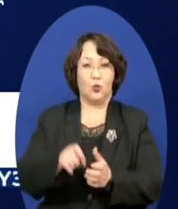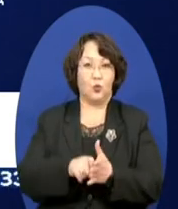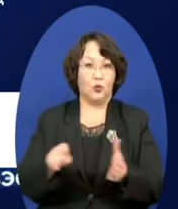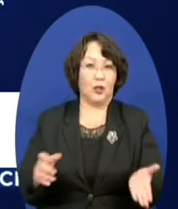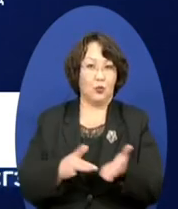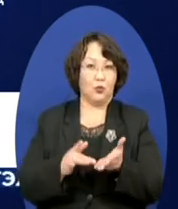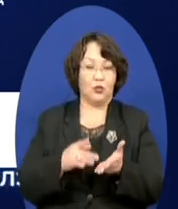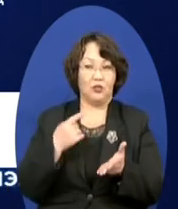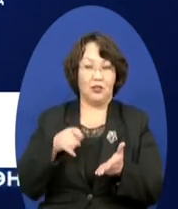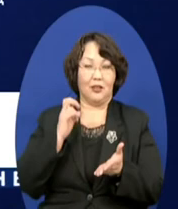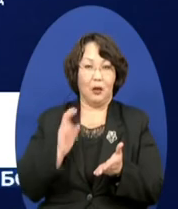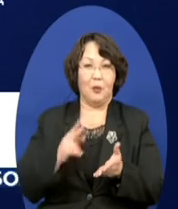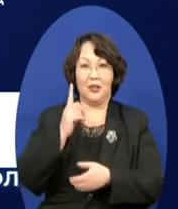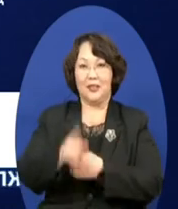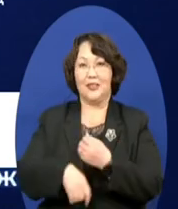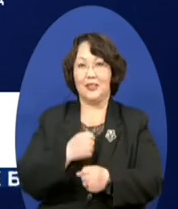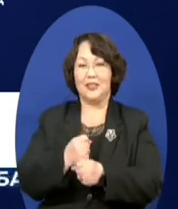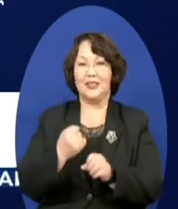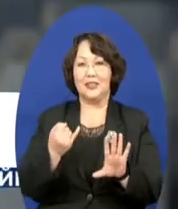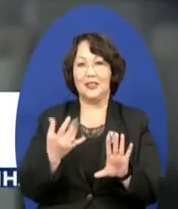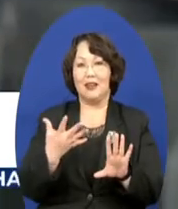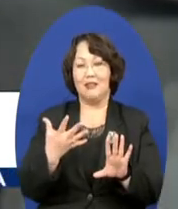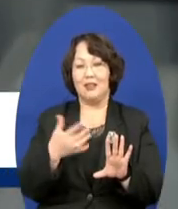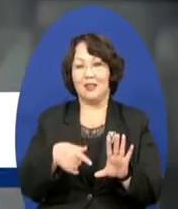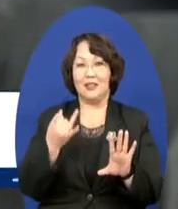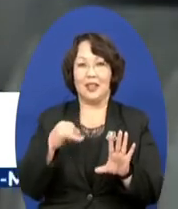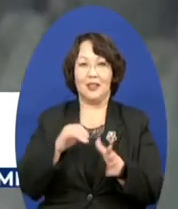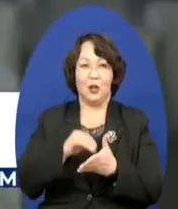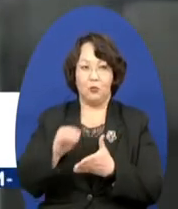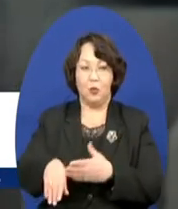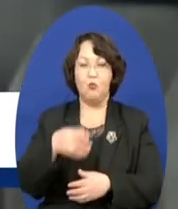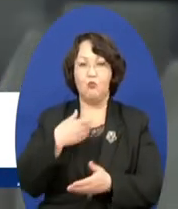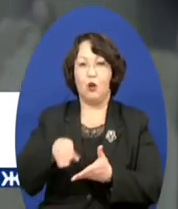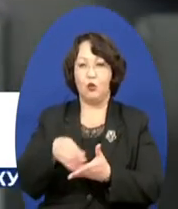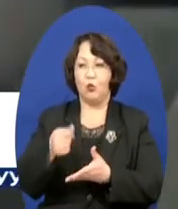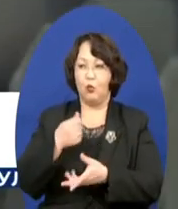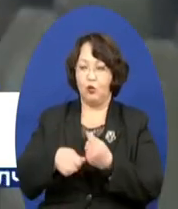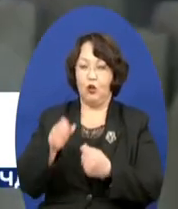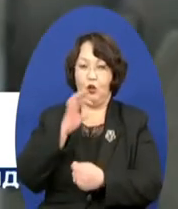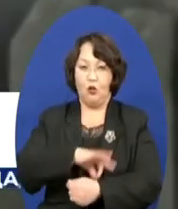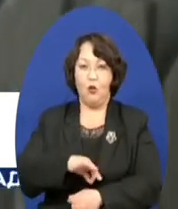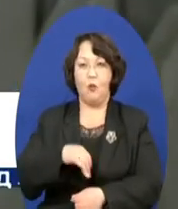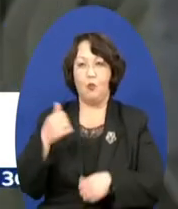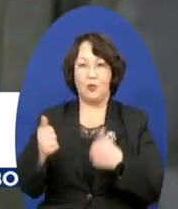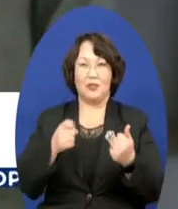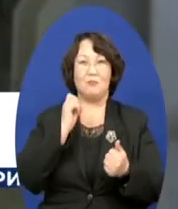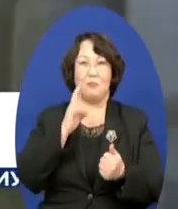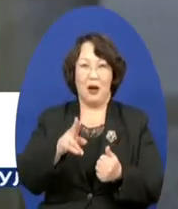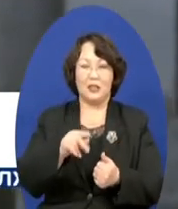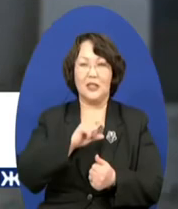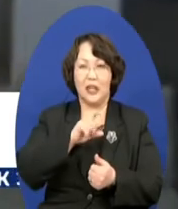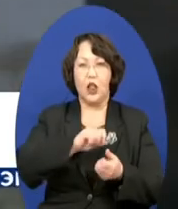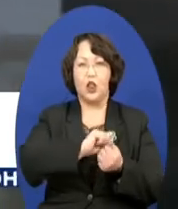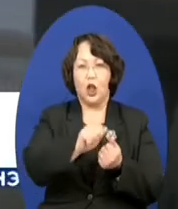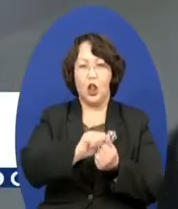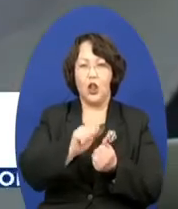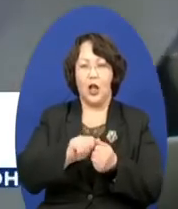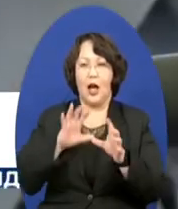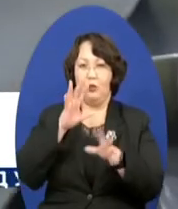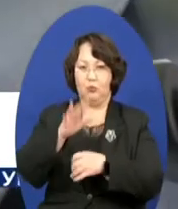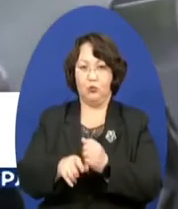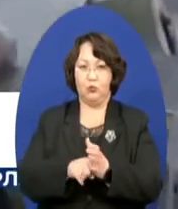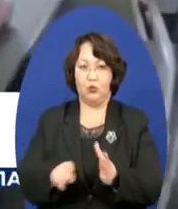дунджаар тус компани жилд 65-аас 70 тэрбум төгрөгийн борлуулалтын орлоготой за бусад банкны зээлээ төлдөгч 10 жилийн